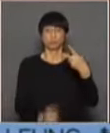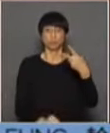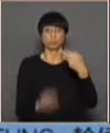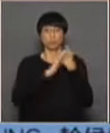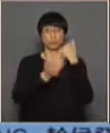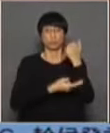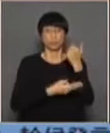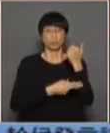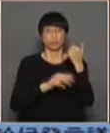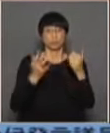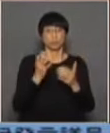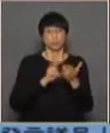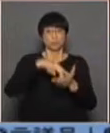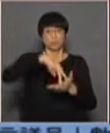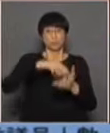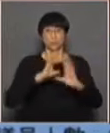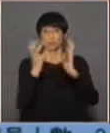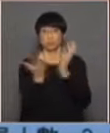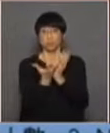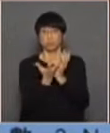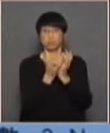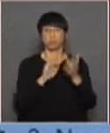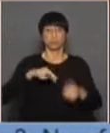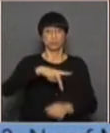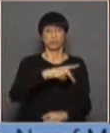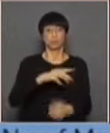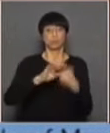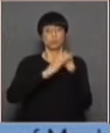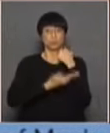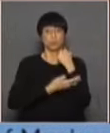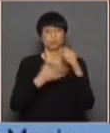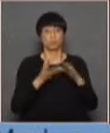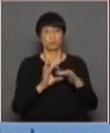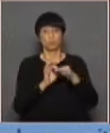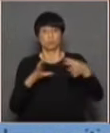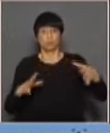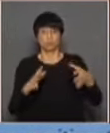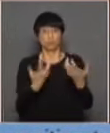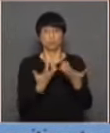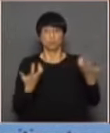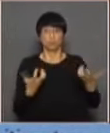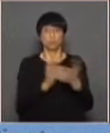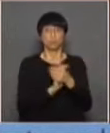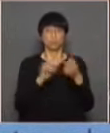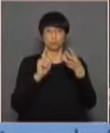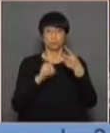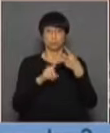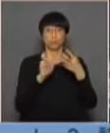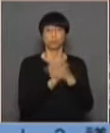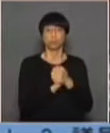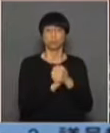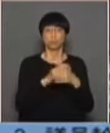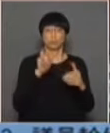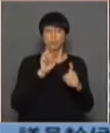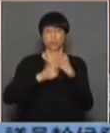立，包括司法机关独立于行政及立法之外，以及法官独立审案；第三，法治